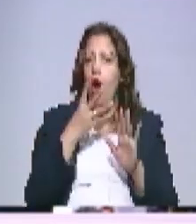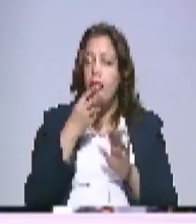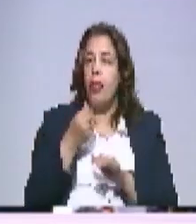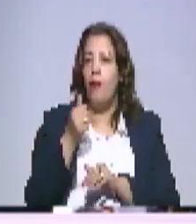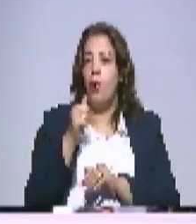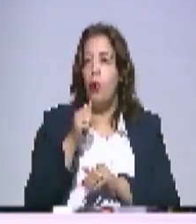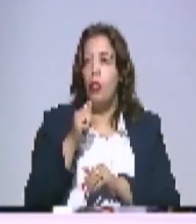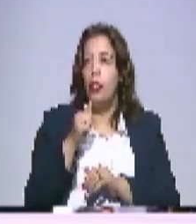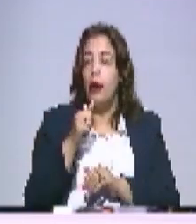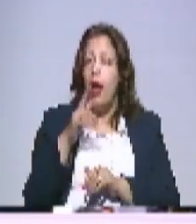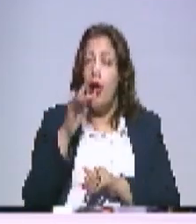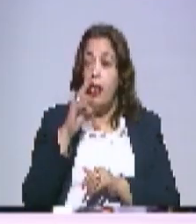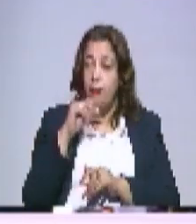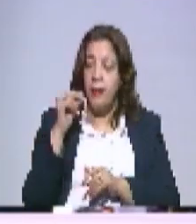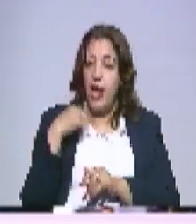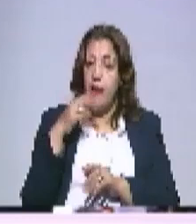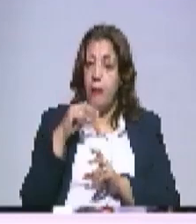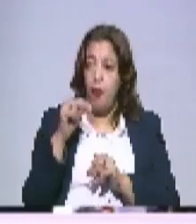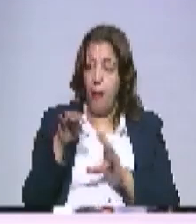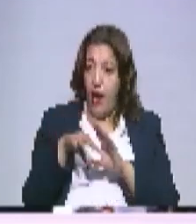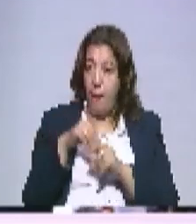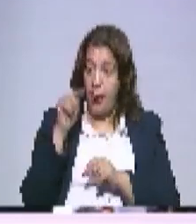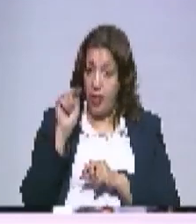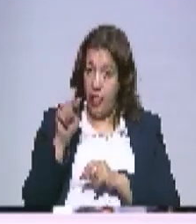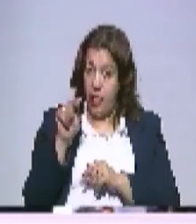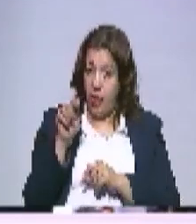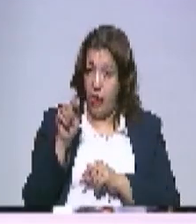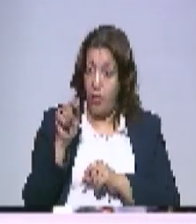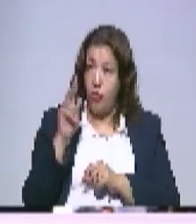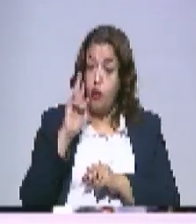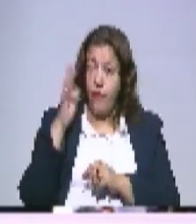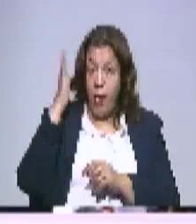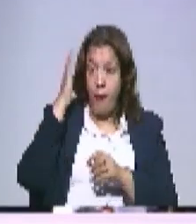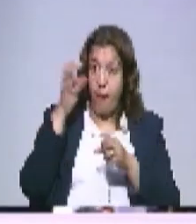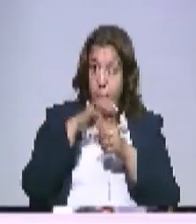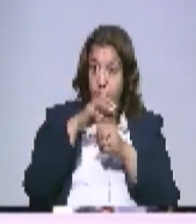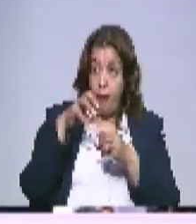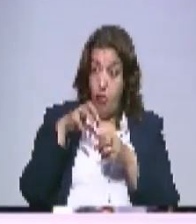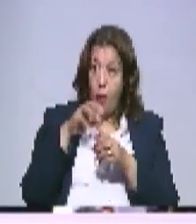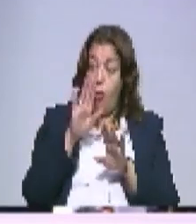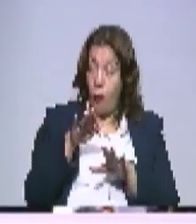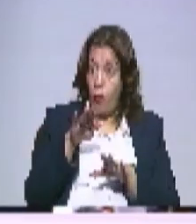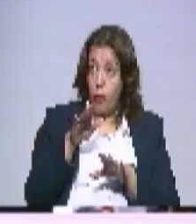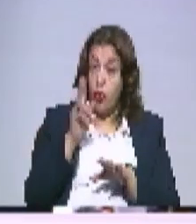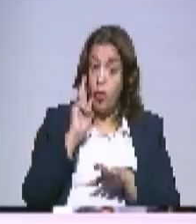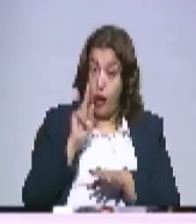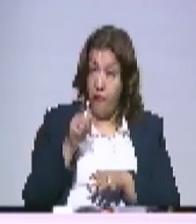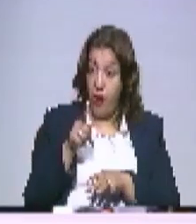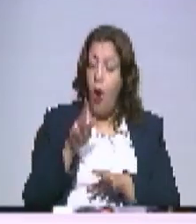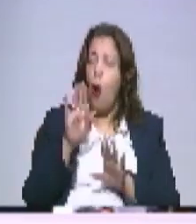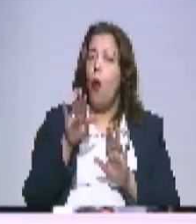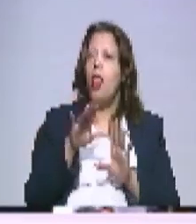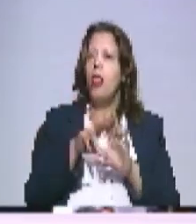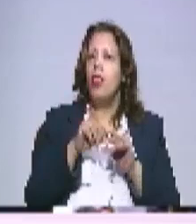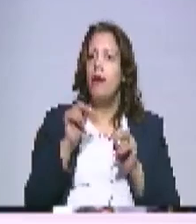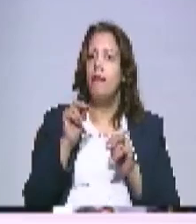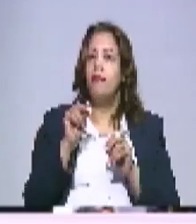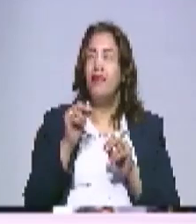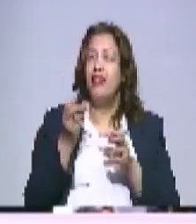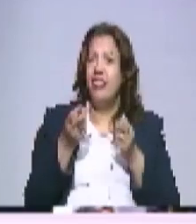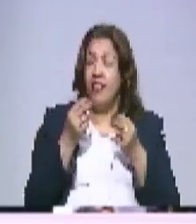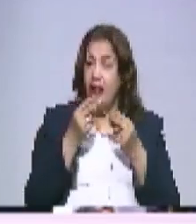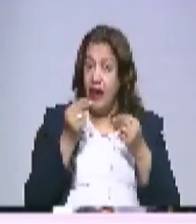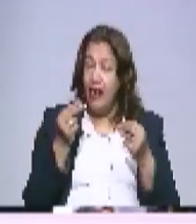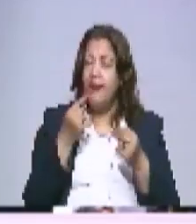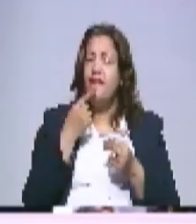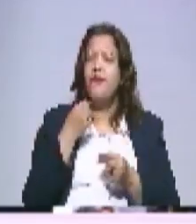بس مش عايزاه يبقى طار، عايزاه يفضل جنب زي ما هو. بصي، زي ما انا عملت كده في القرنبيط ده. لو حضرتك شايفانه زي ما انا عملت كده ما تسلقوهوش.